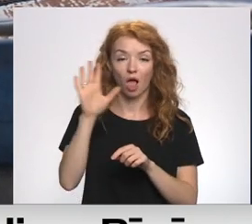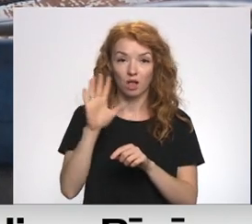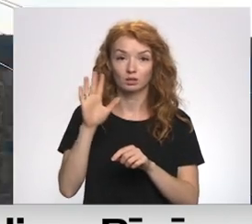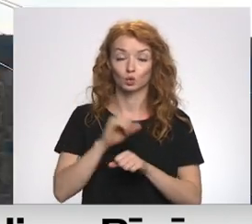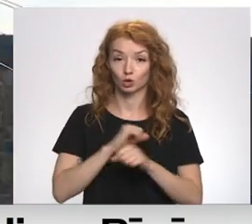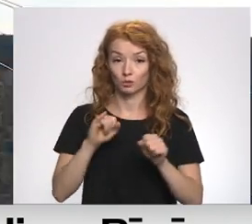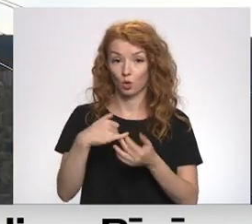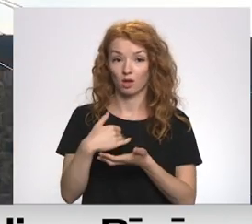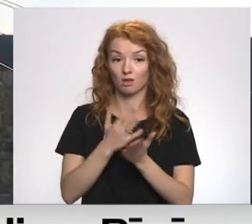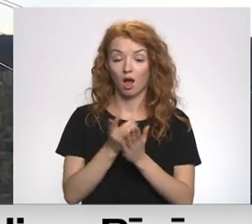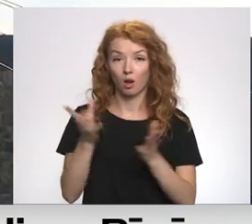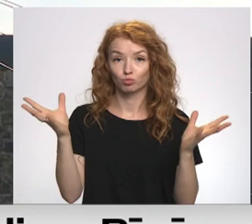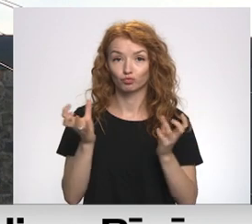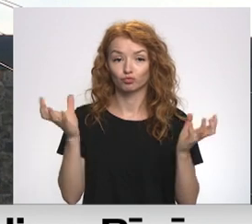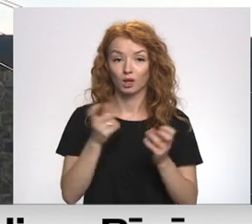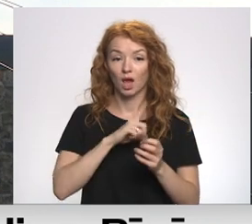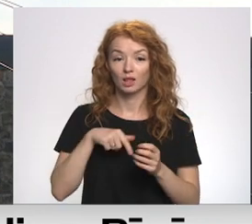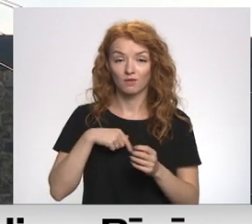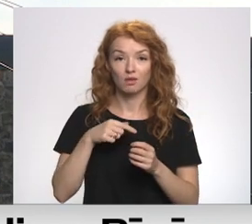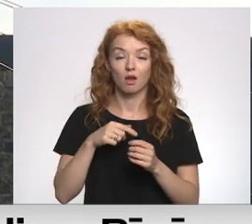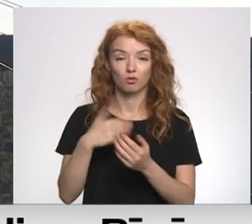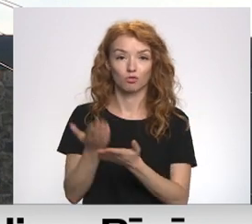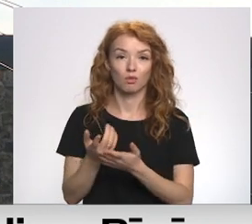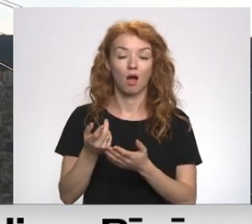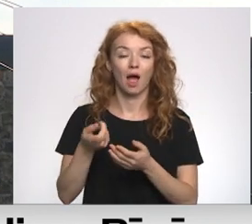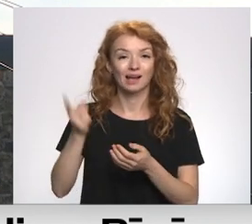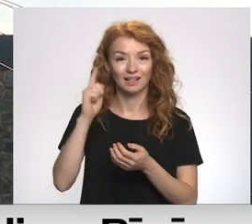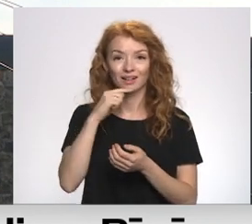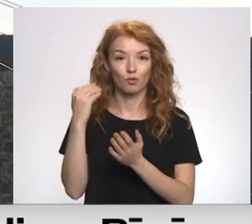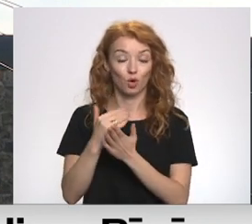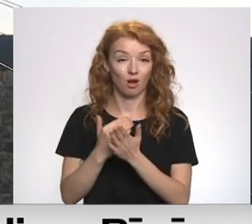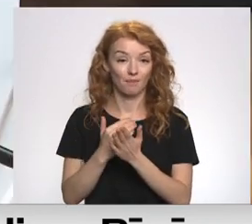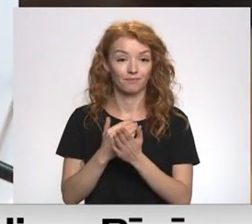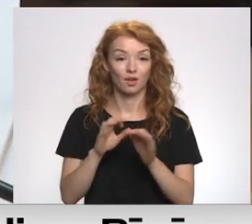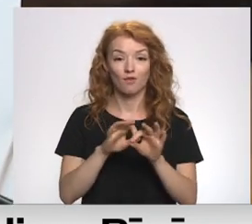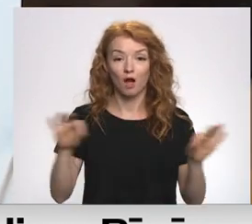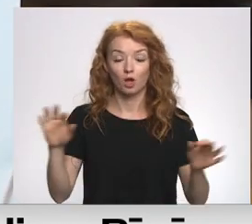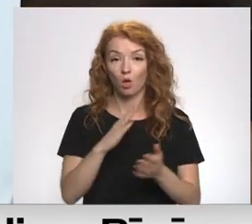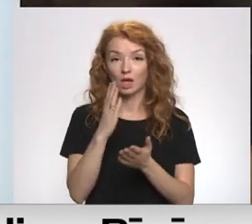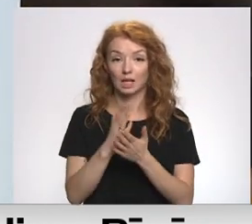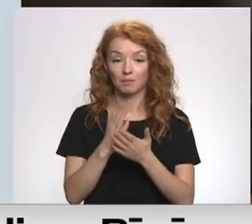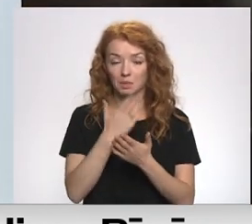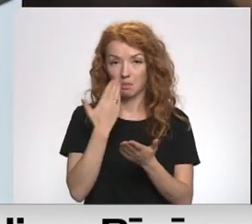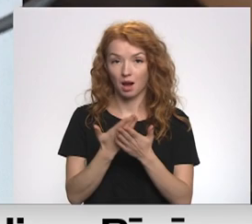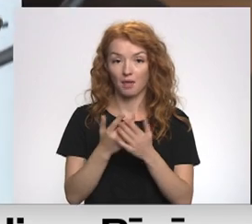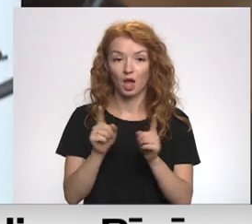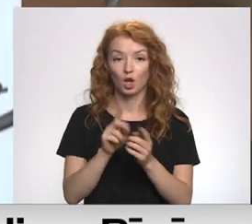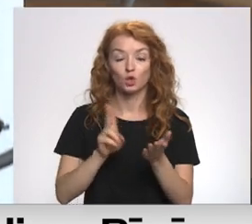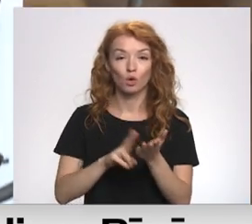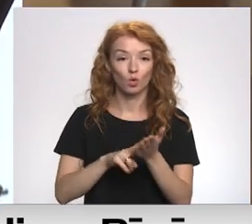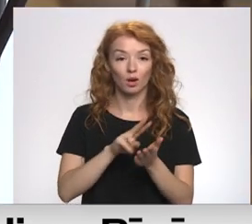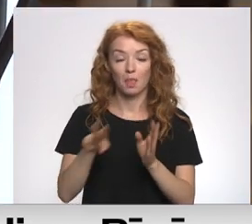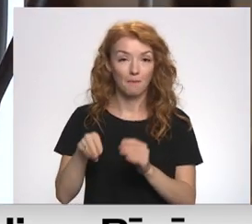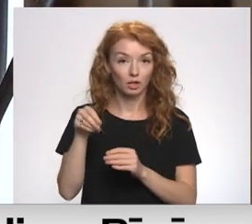no tiem pārraida Latvijā aizliegtos Krievijas propagandas kanālus. Vadu esamība ilustrē arī nodokļu nemaksāšanu